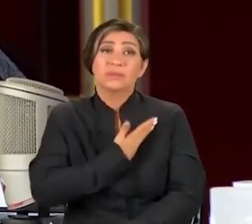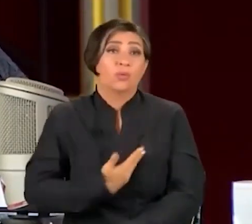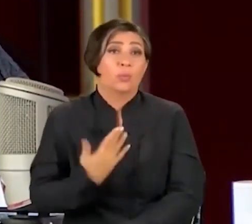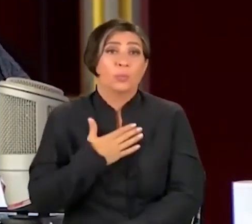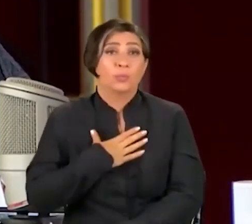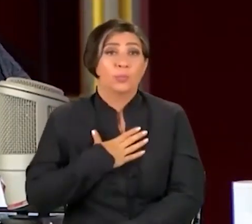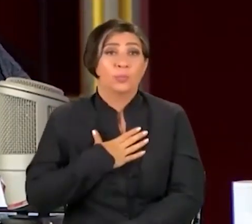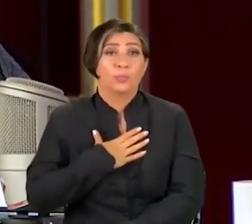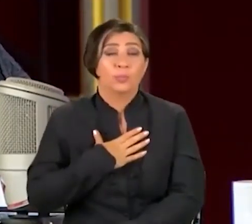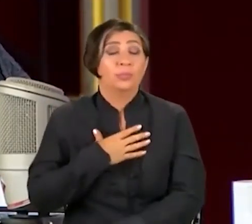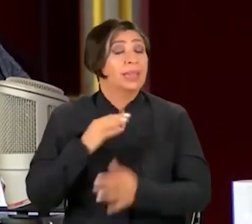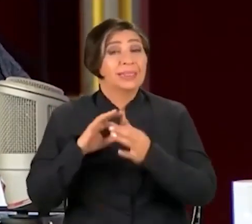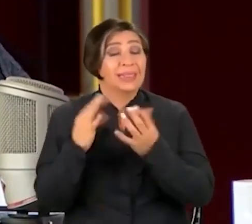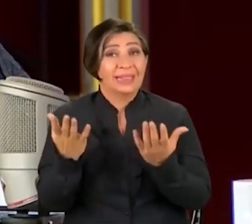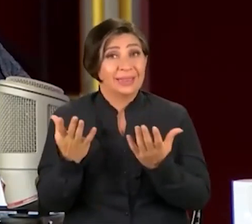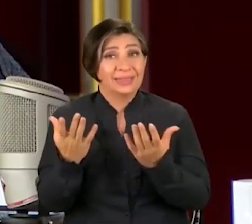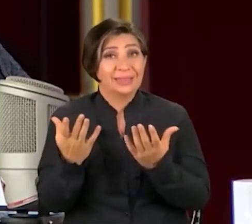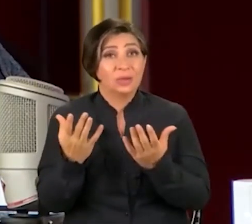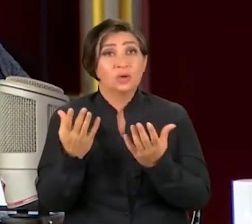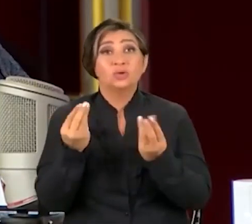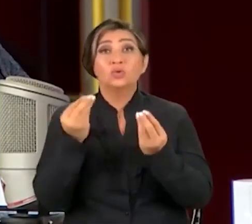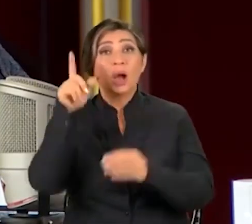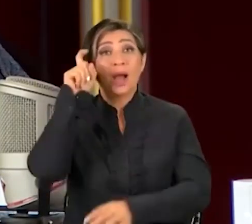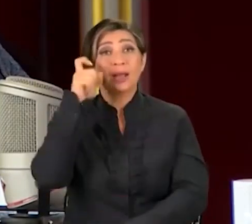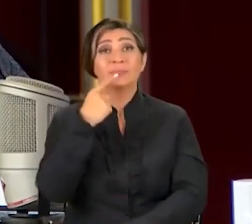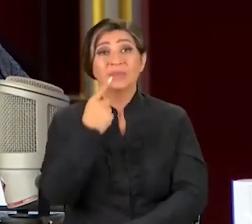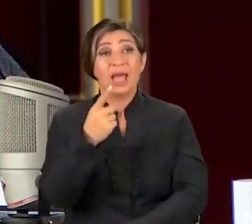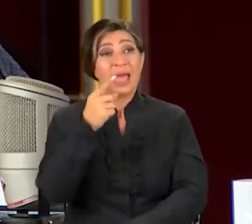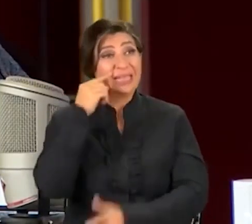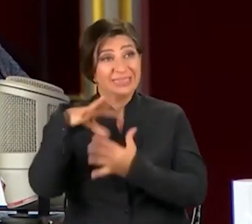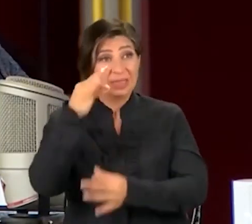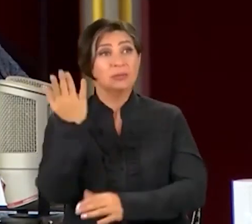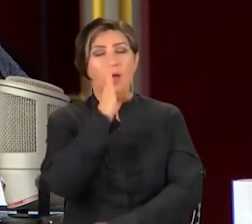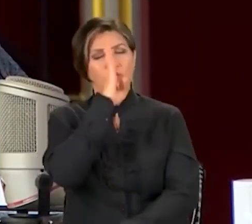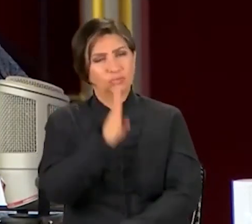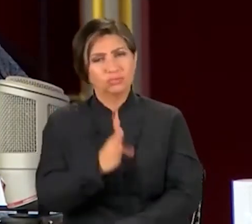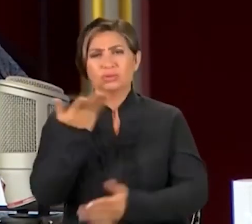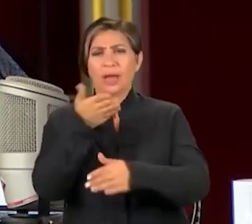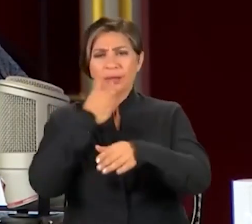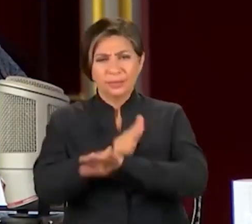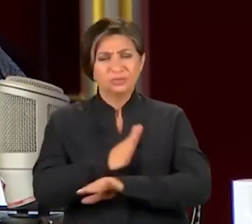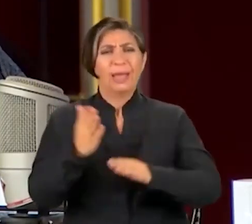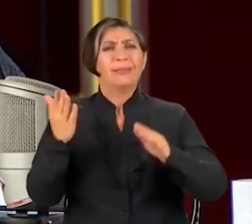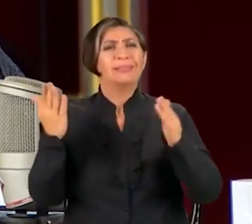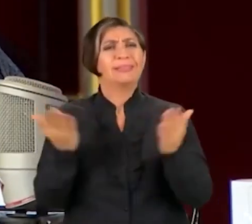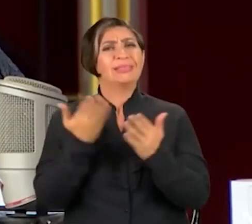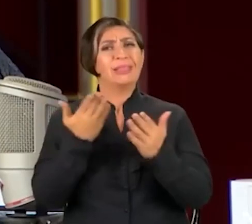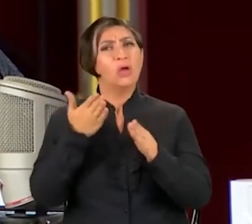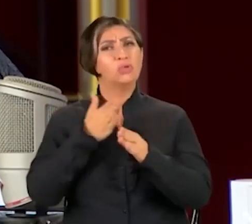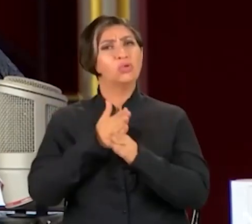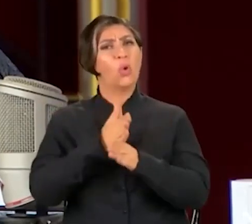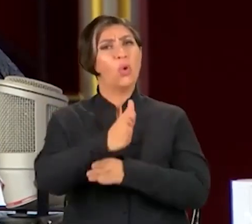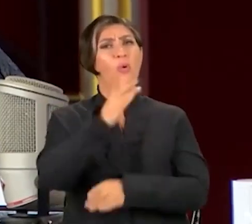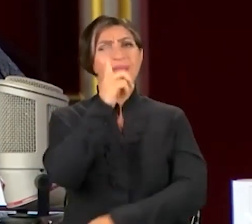seviyorum. Çünkü çoğu akıllıyım diyen insandan daha dürüst, daha gerçek ve daha doğru